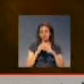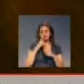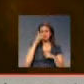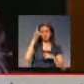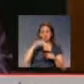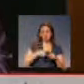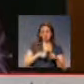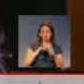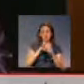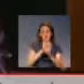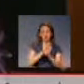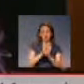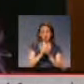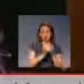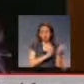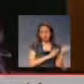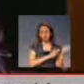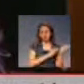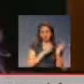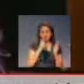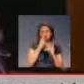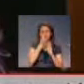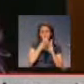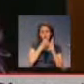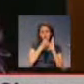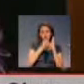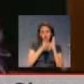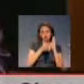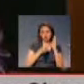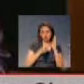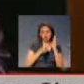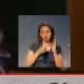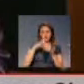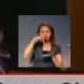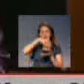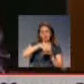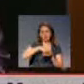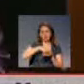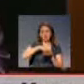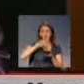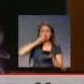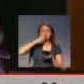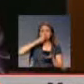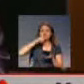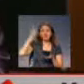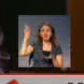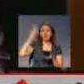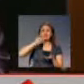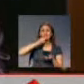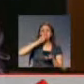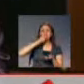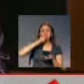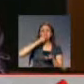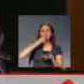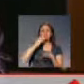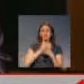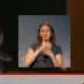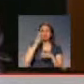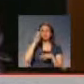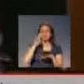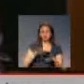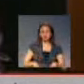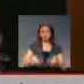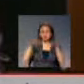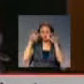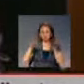قلوبكم معاه. جات لي شكوى من أهالي العزبة البيضة حي المرج بالقاهرة، بيشتكوا فيها من معاناتهم من غرق البيوت في